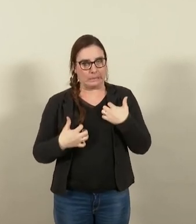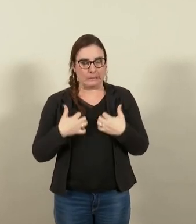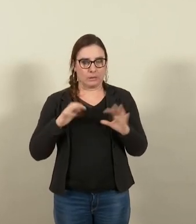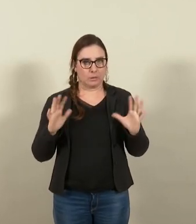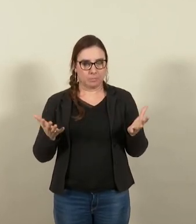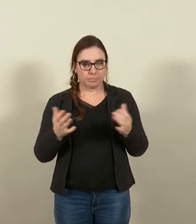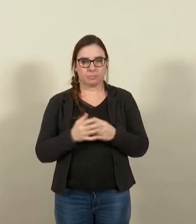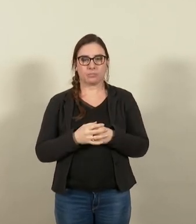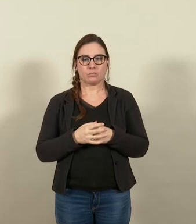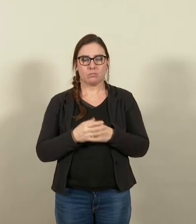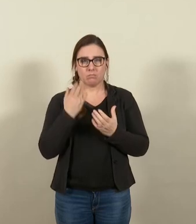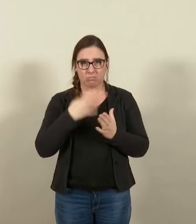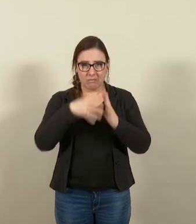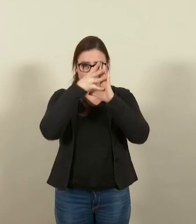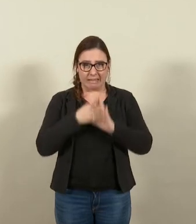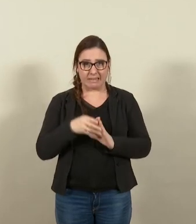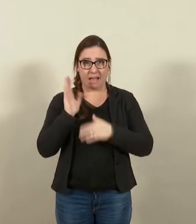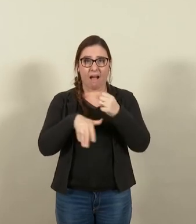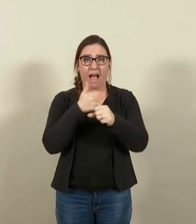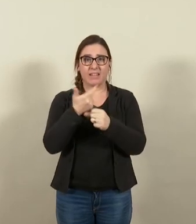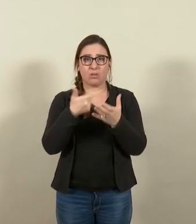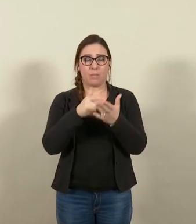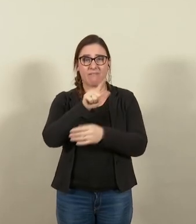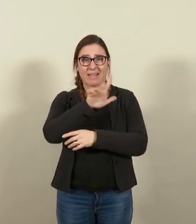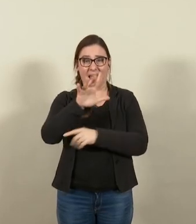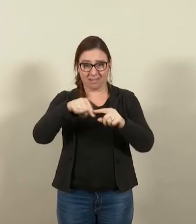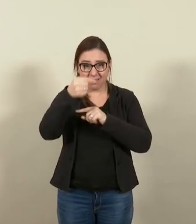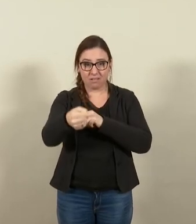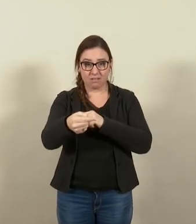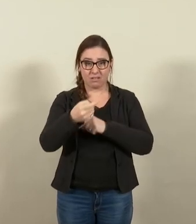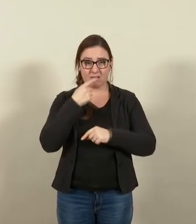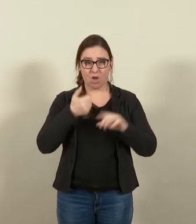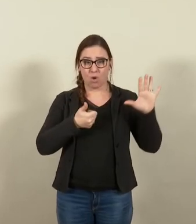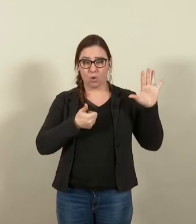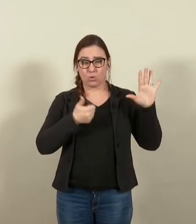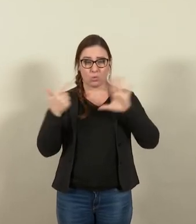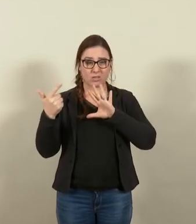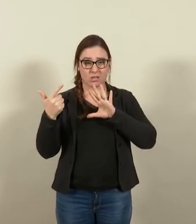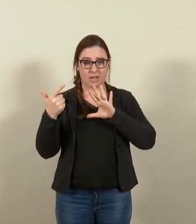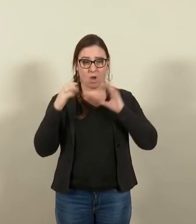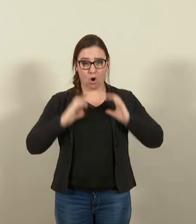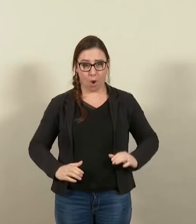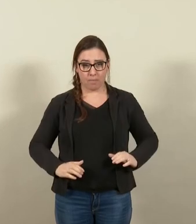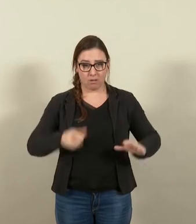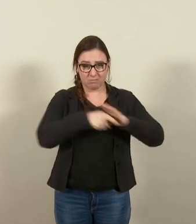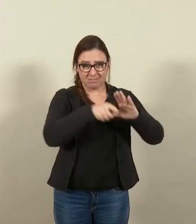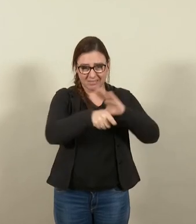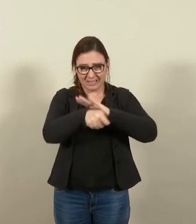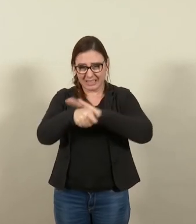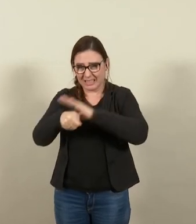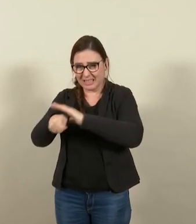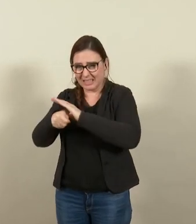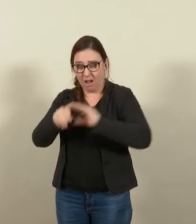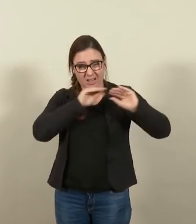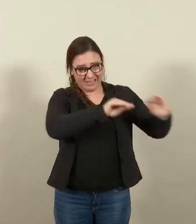œuvre appliquer ce critère en 2025 cela veut dire qu'il faut que les 67 clubs subventionnés en 2024 a reçu la